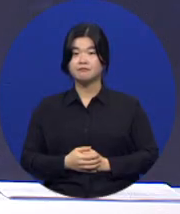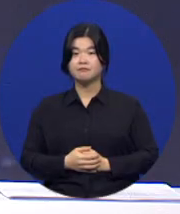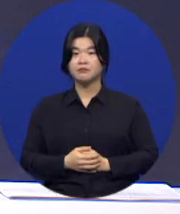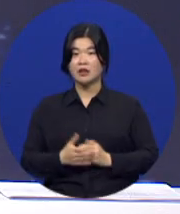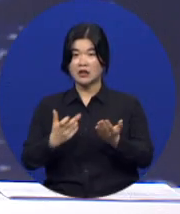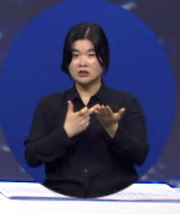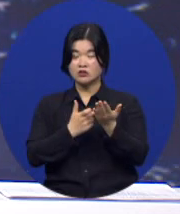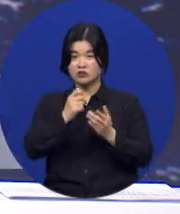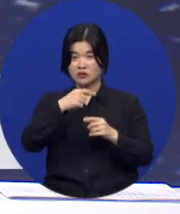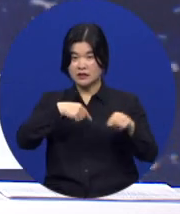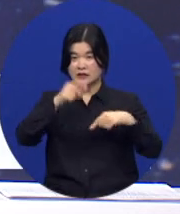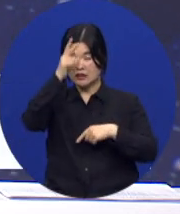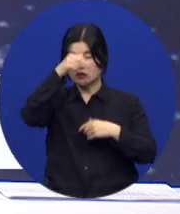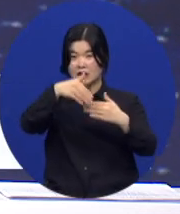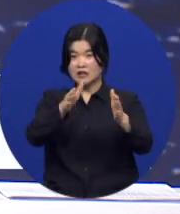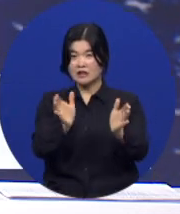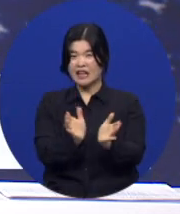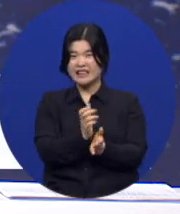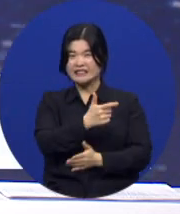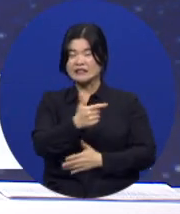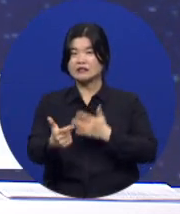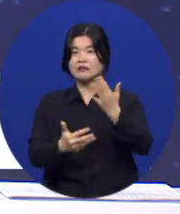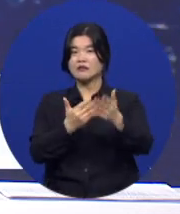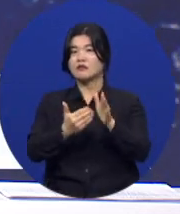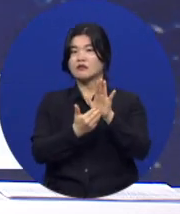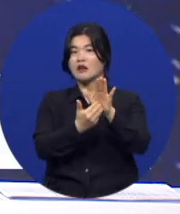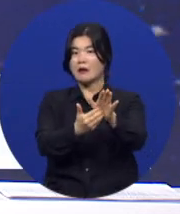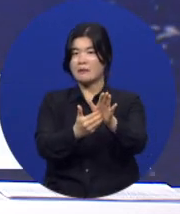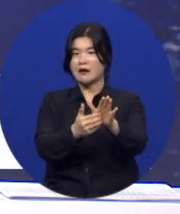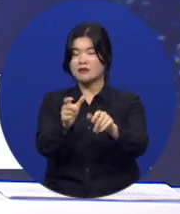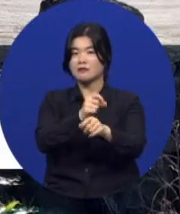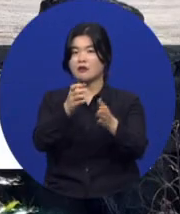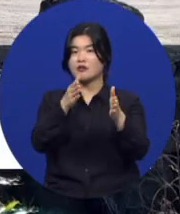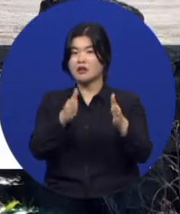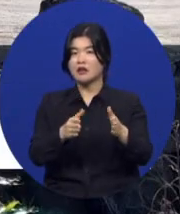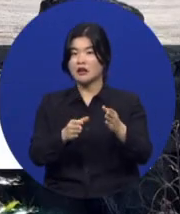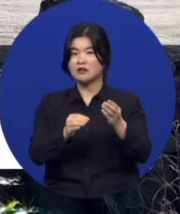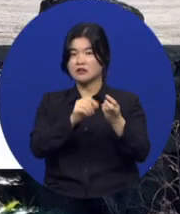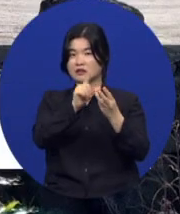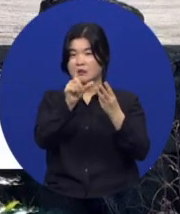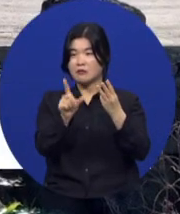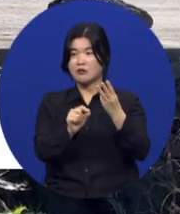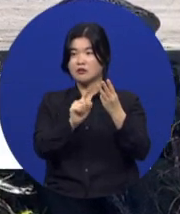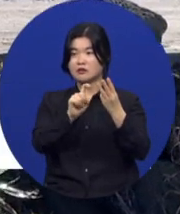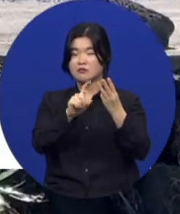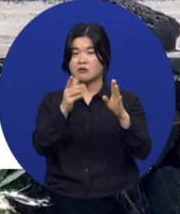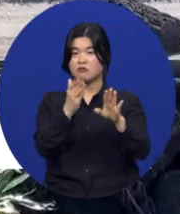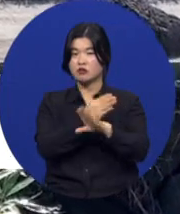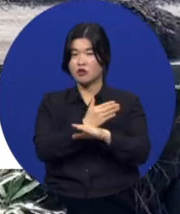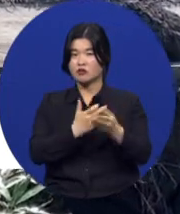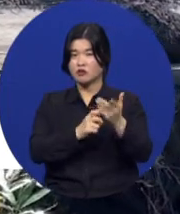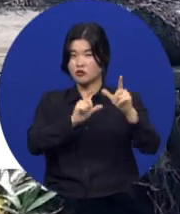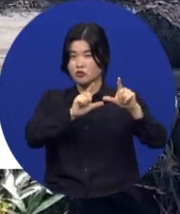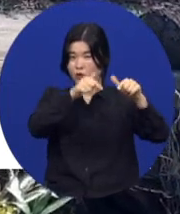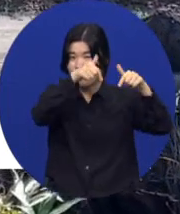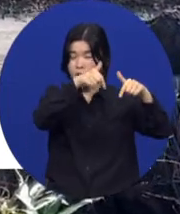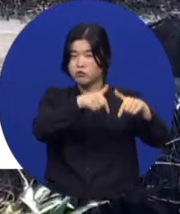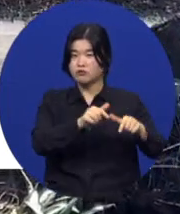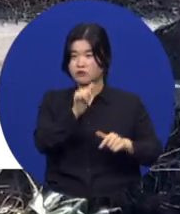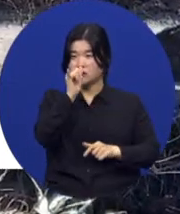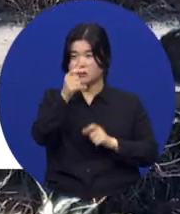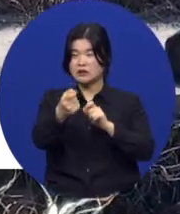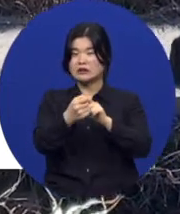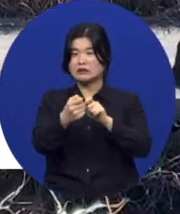제주도 자치 경찰 따는 대형 산불예방 특별대책 끼 가 아닌 지난달 11일부터 제주 동부권 살림 인접